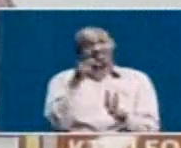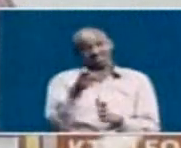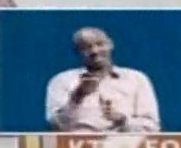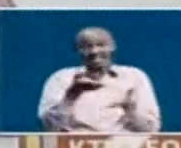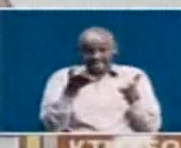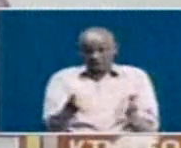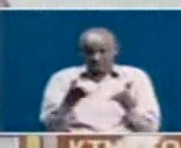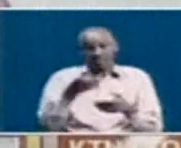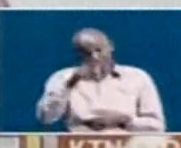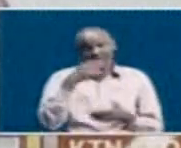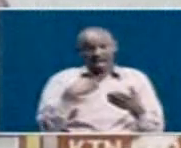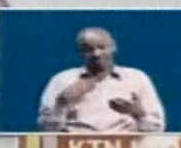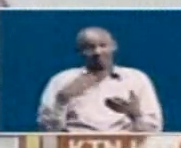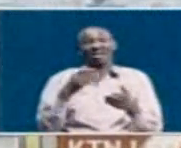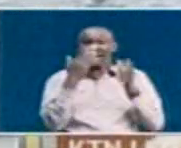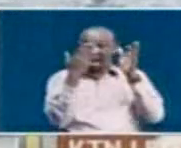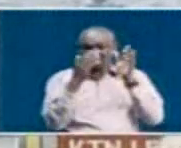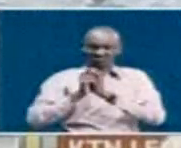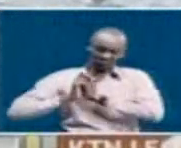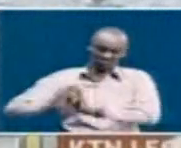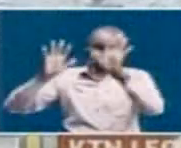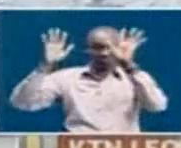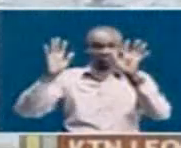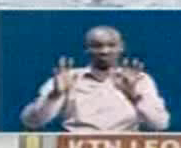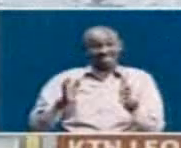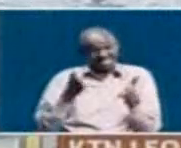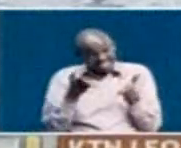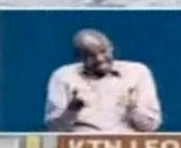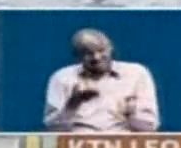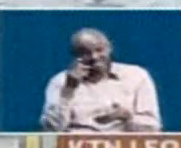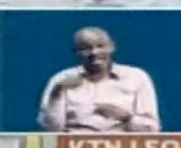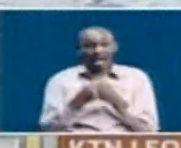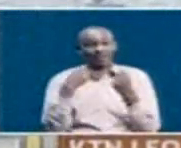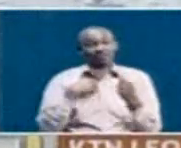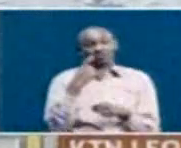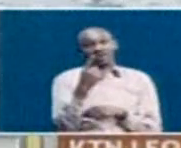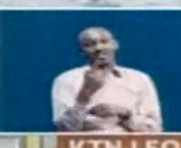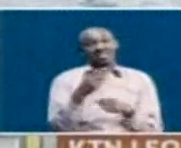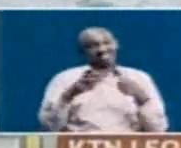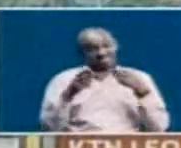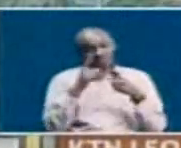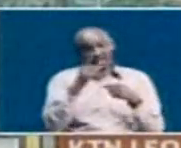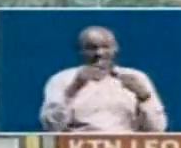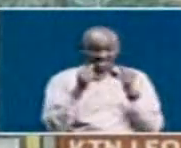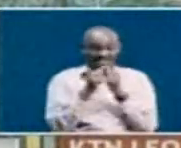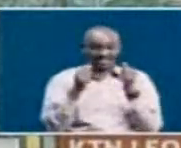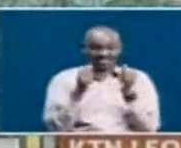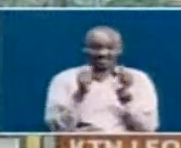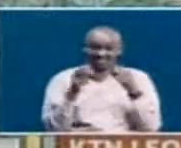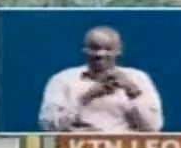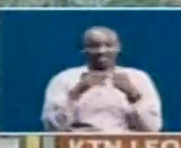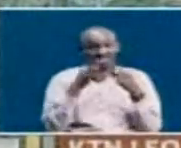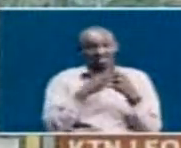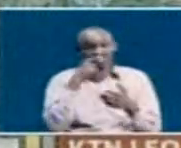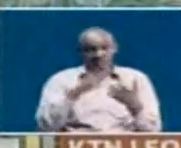right now they have put their guns down. Makavazi haya yatangia mwaka 1973, bila shaka ni ishara tosha